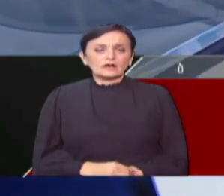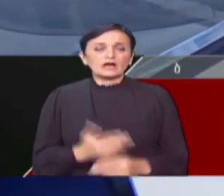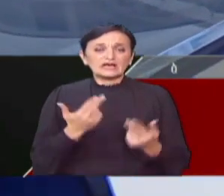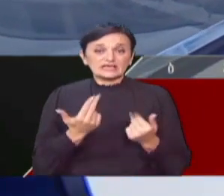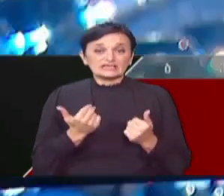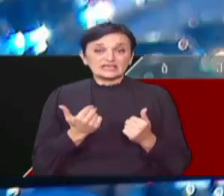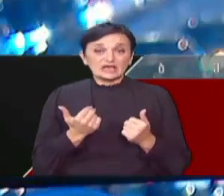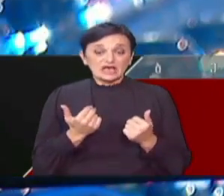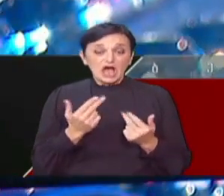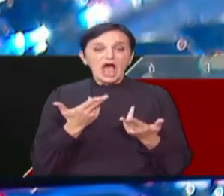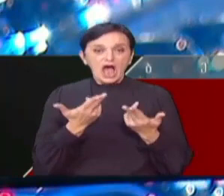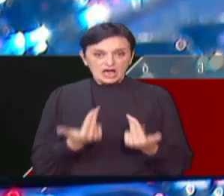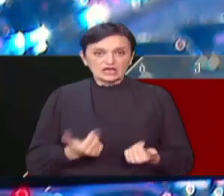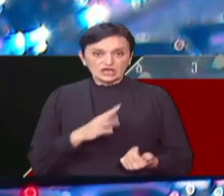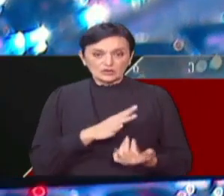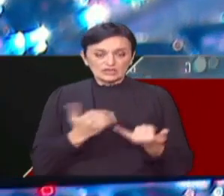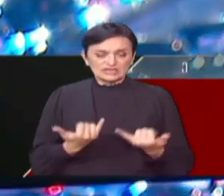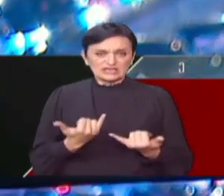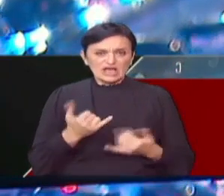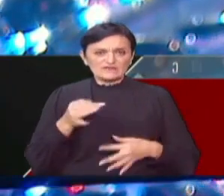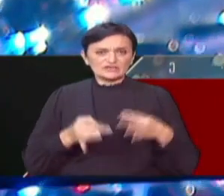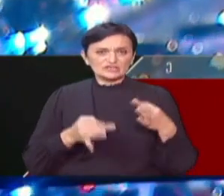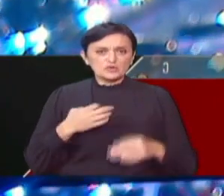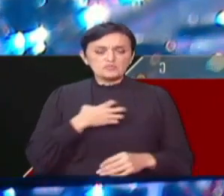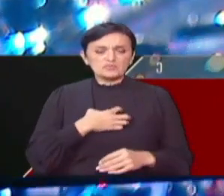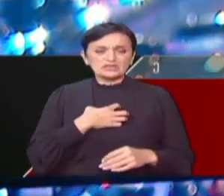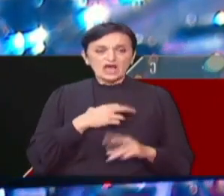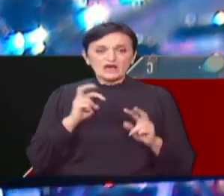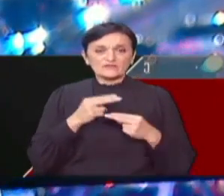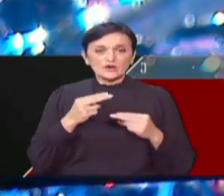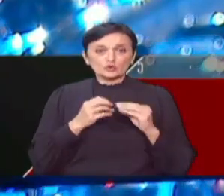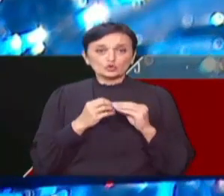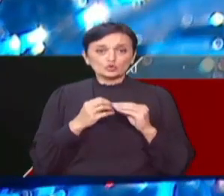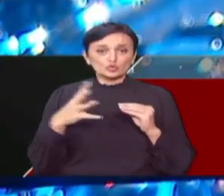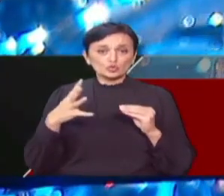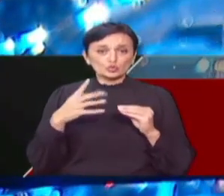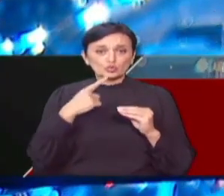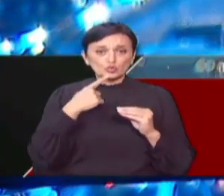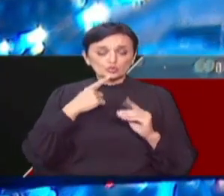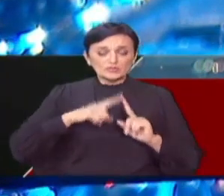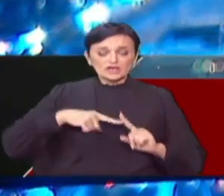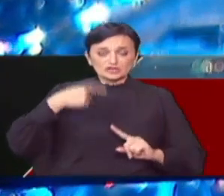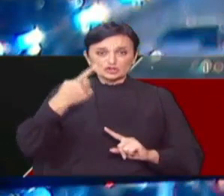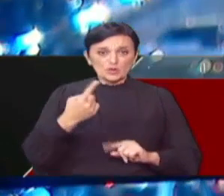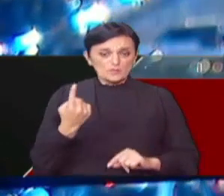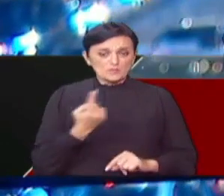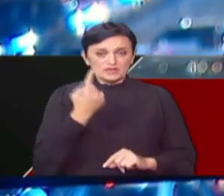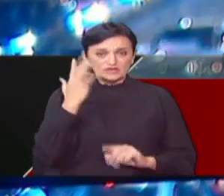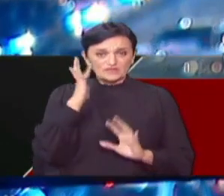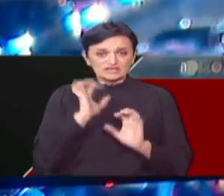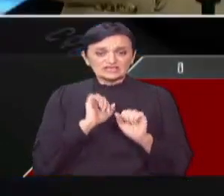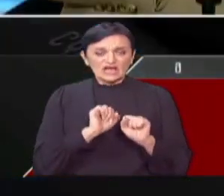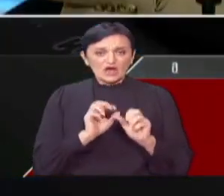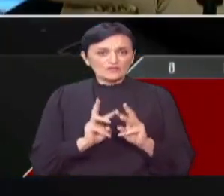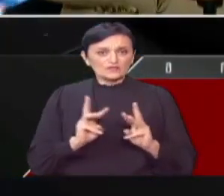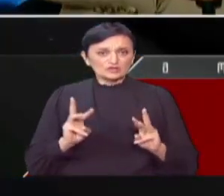Diac, sora da, iară bai, odgavandel sa samartlozem, tavari tema. Tutmeticlis, șemtec, piruelat, tavdacui sa